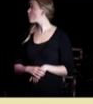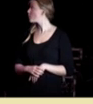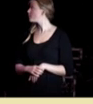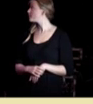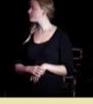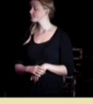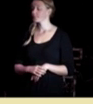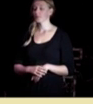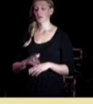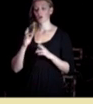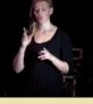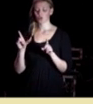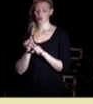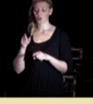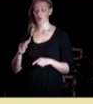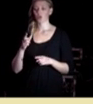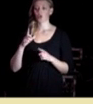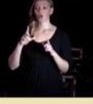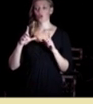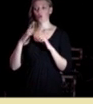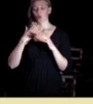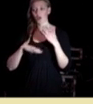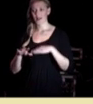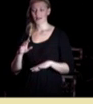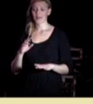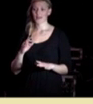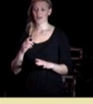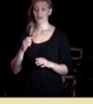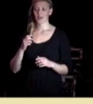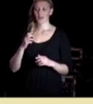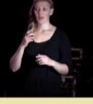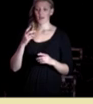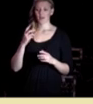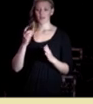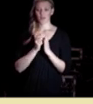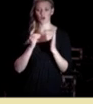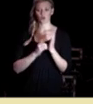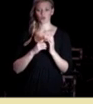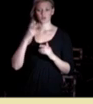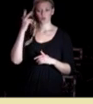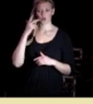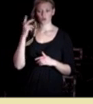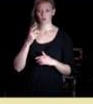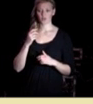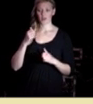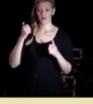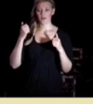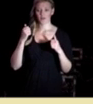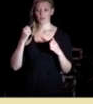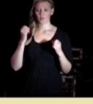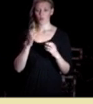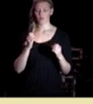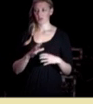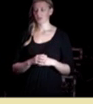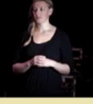Det er jo også sånn at uheldig livsstil og rus, som jeg har sagt, helt klart påvirker. Og som gruppe så har vi ulike